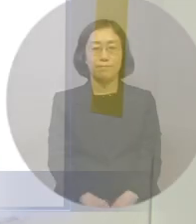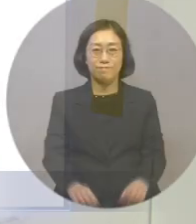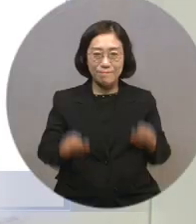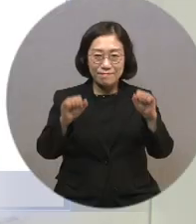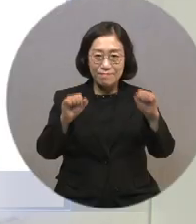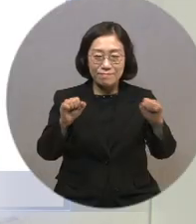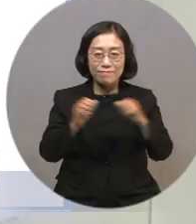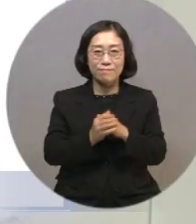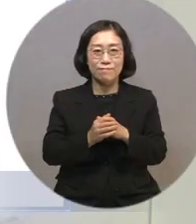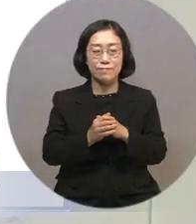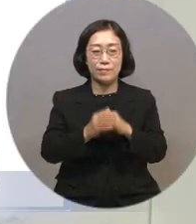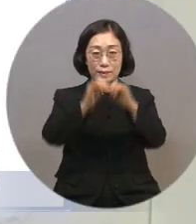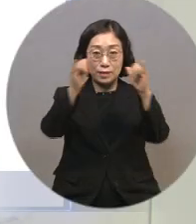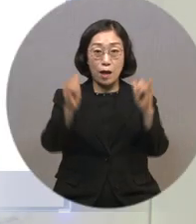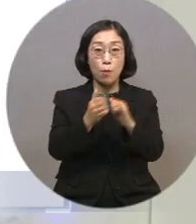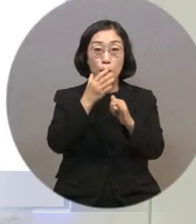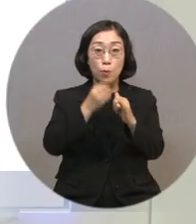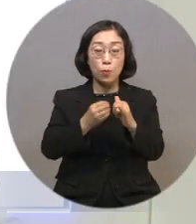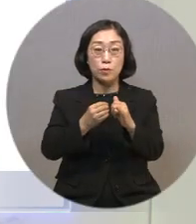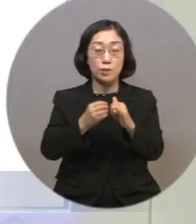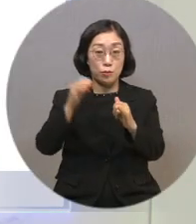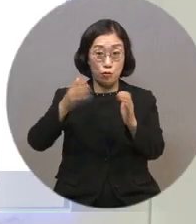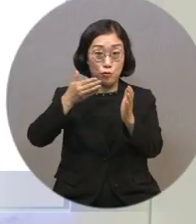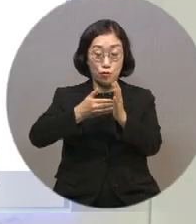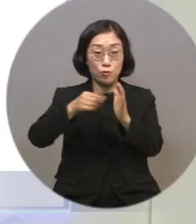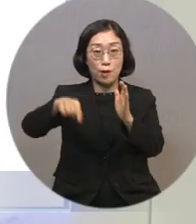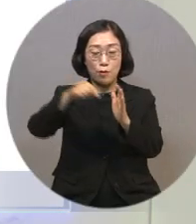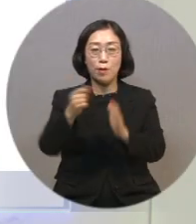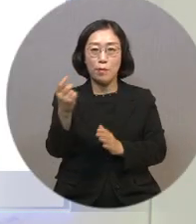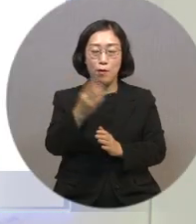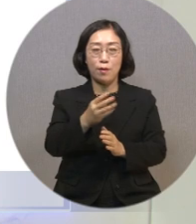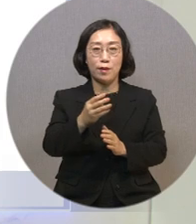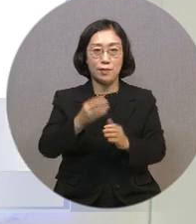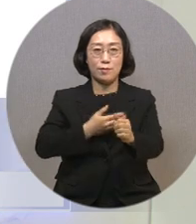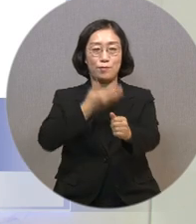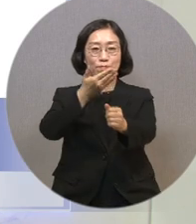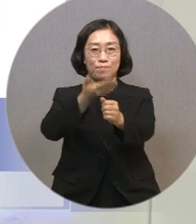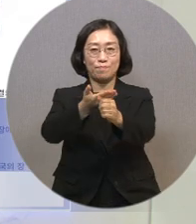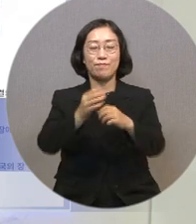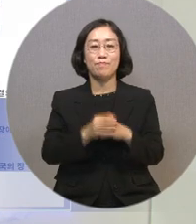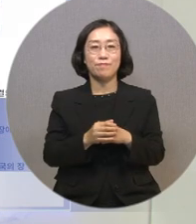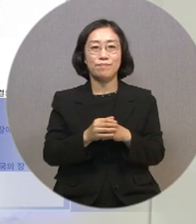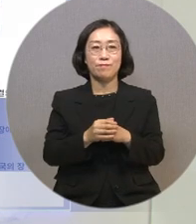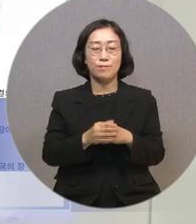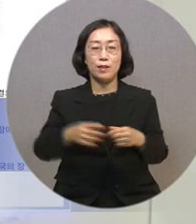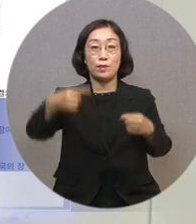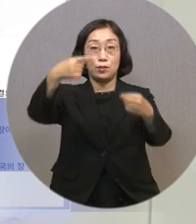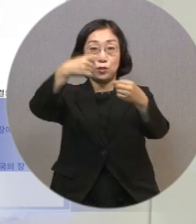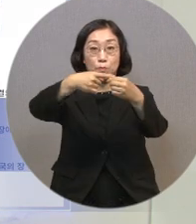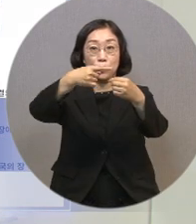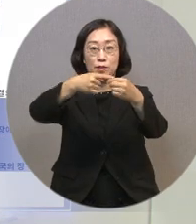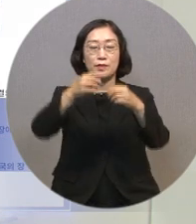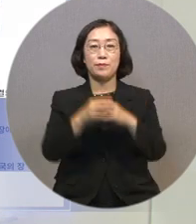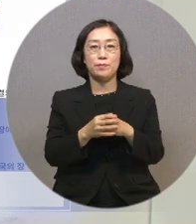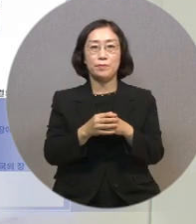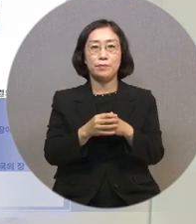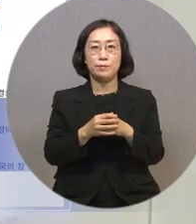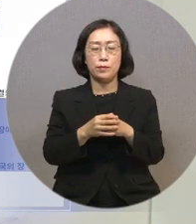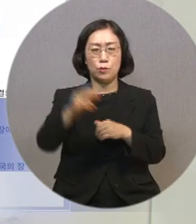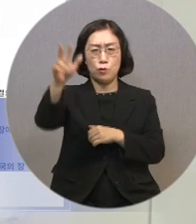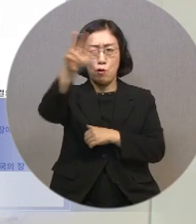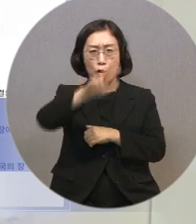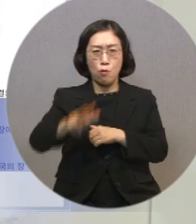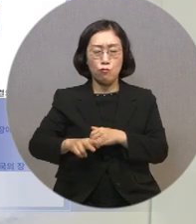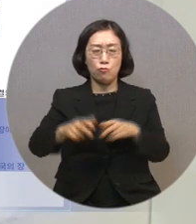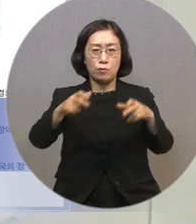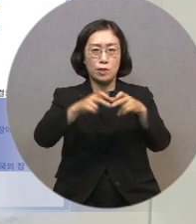안녕하세요 지금부터 웰페어 뉴스와 함께 사회복지의 이슈를 만나봅니다 오늘 첫 번째 소식입니다 전국 장애인